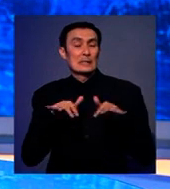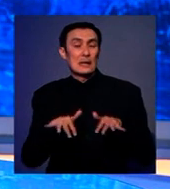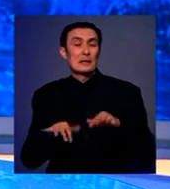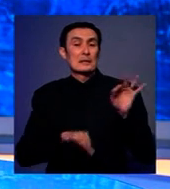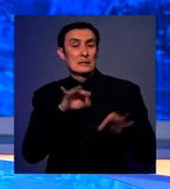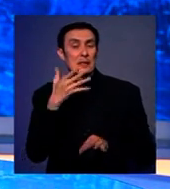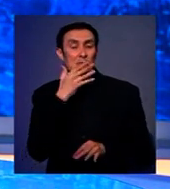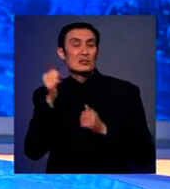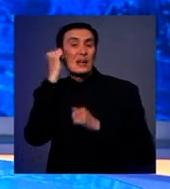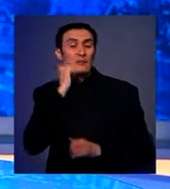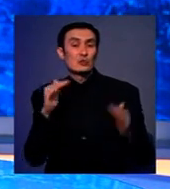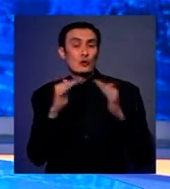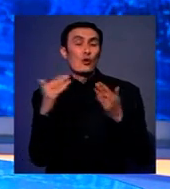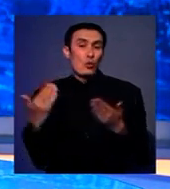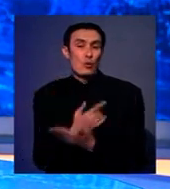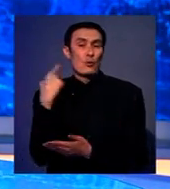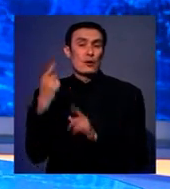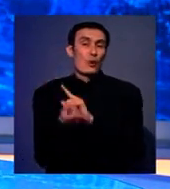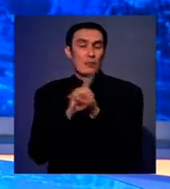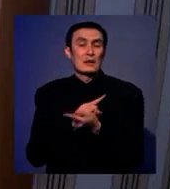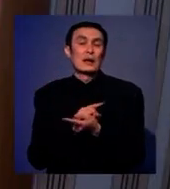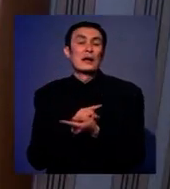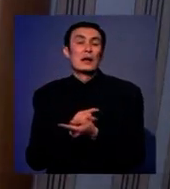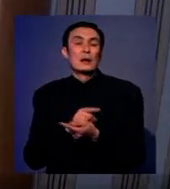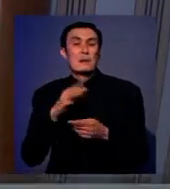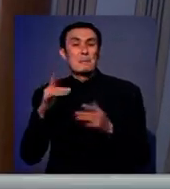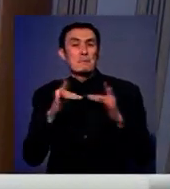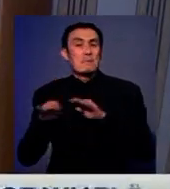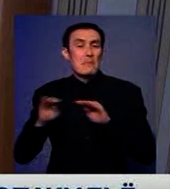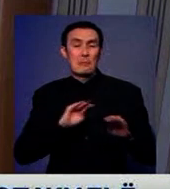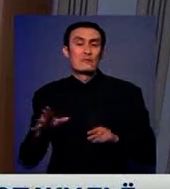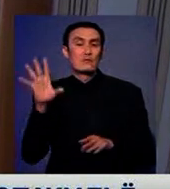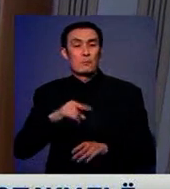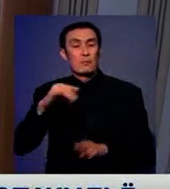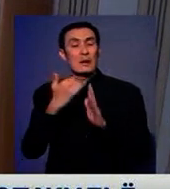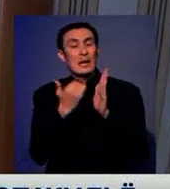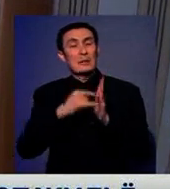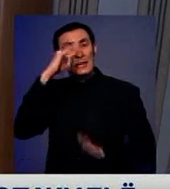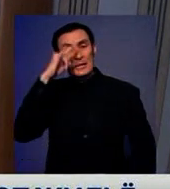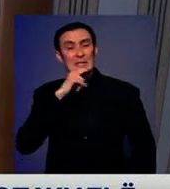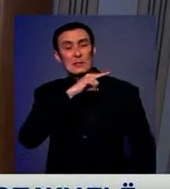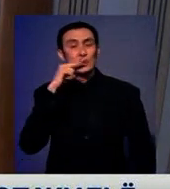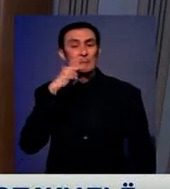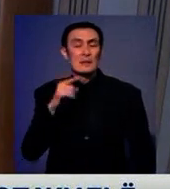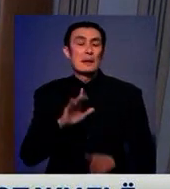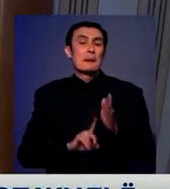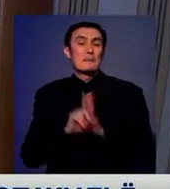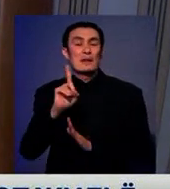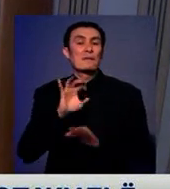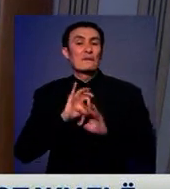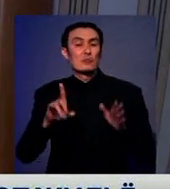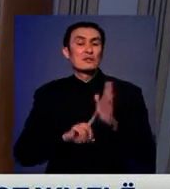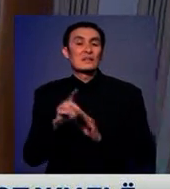придаст устаревшему жилью новый облик. От сантехники до мебели. Программа на казахском и русском языках. Первый выпуск запланирован